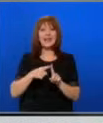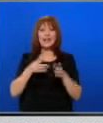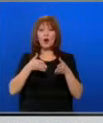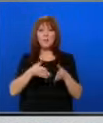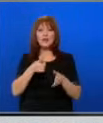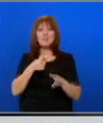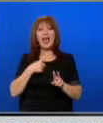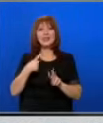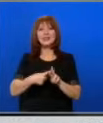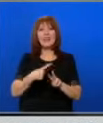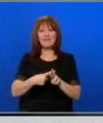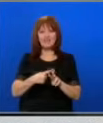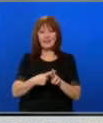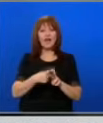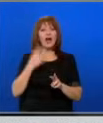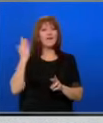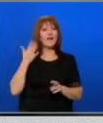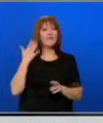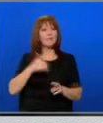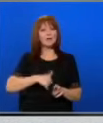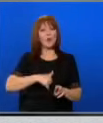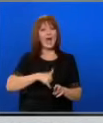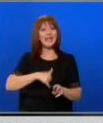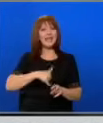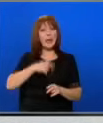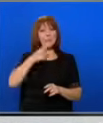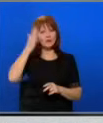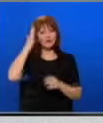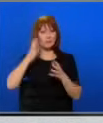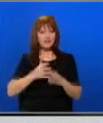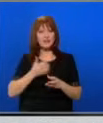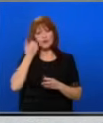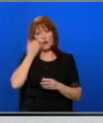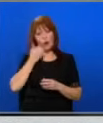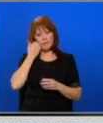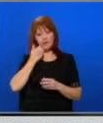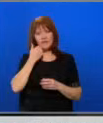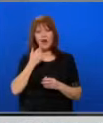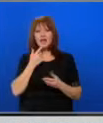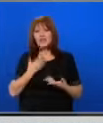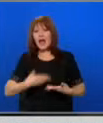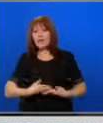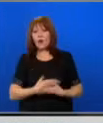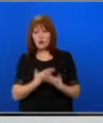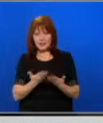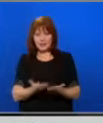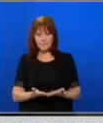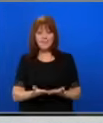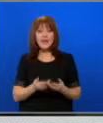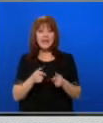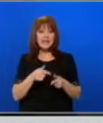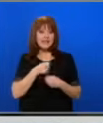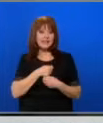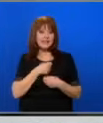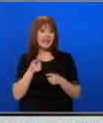терминал, който на времето йеменското правителство много активно използваше за задоволяване на нуждите на страната. Сега, за съжаление, там